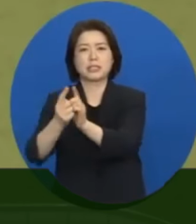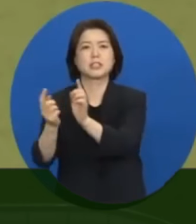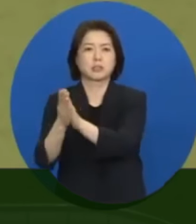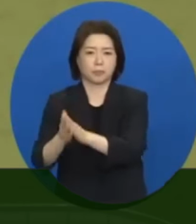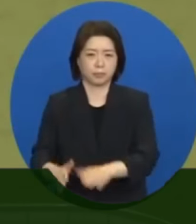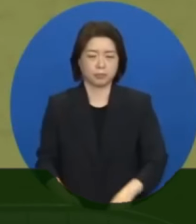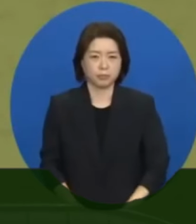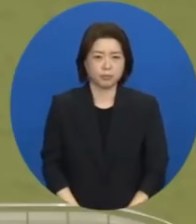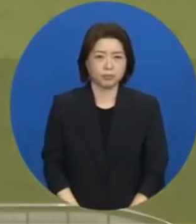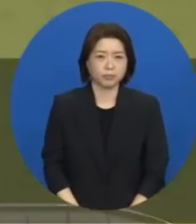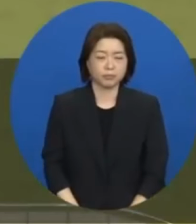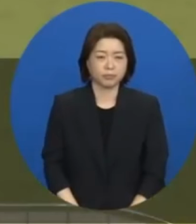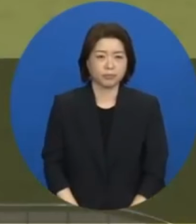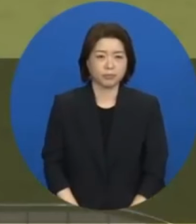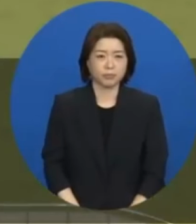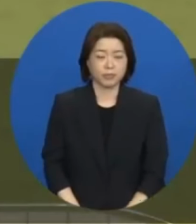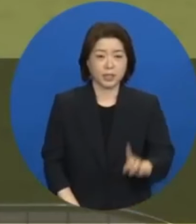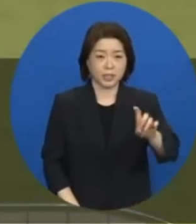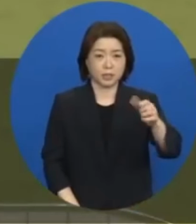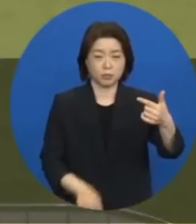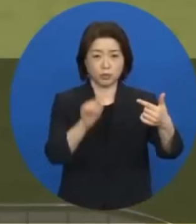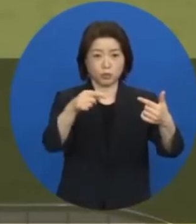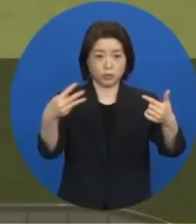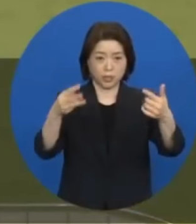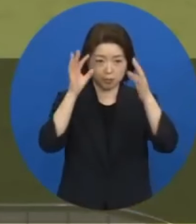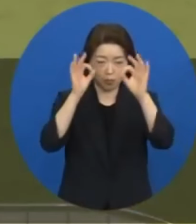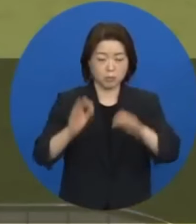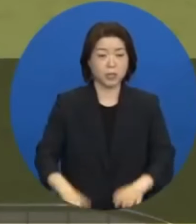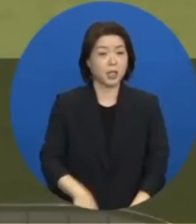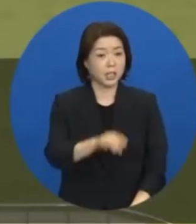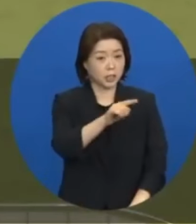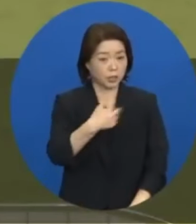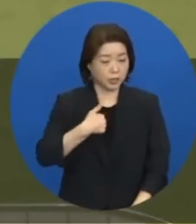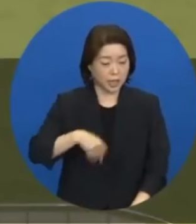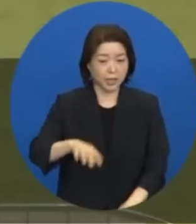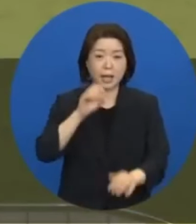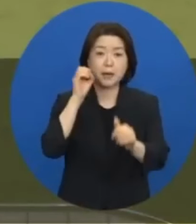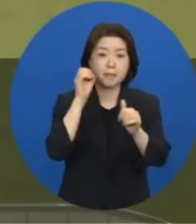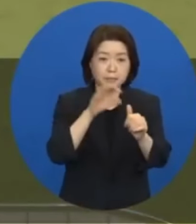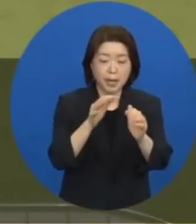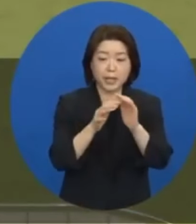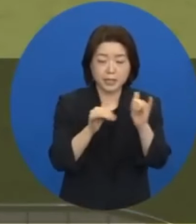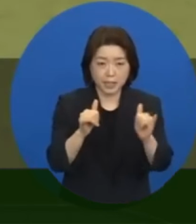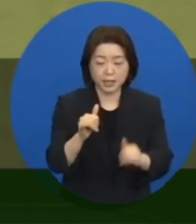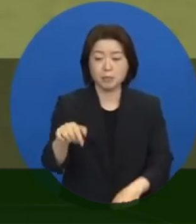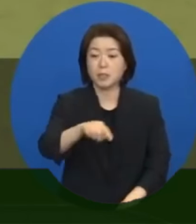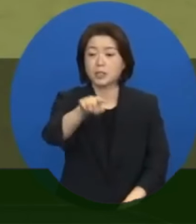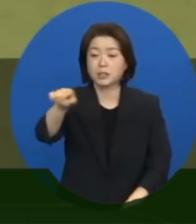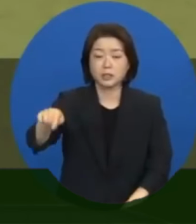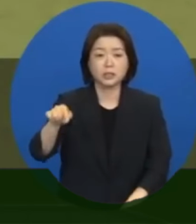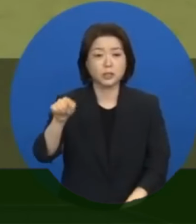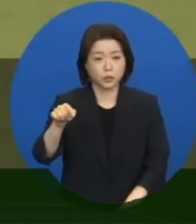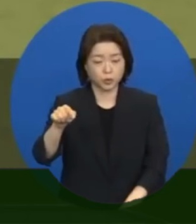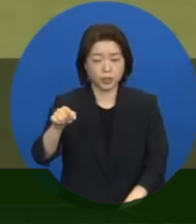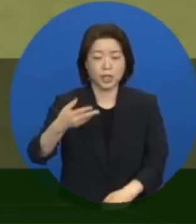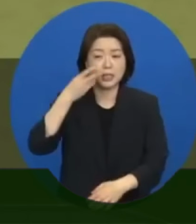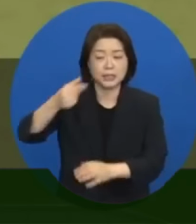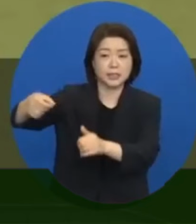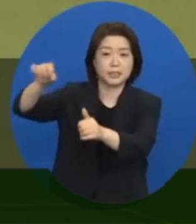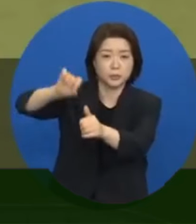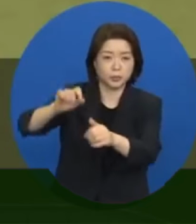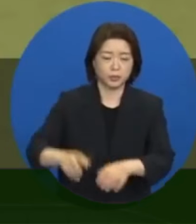3절 보십시오 너는가 거기에서 일러주는 사람에게 기름을 보라 하나를 순종하면 그다음을